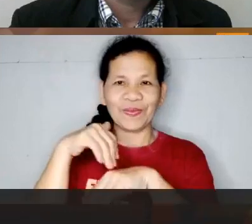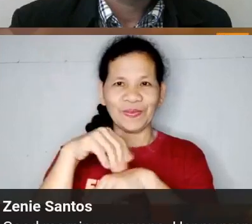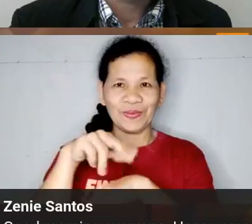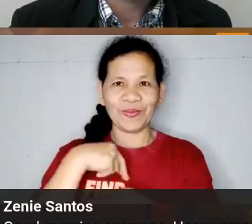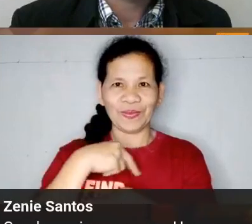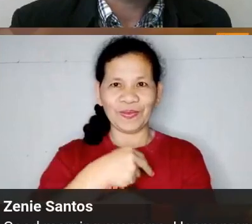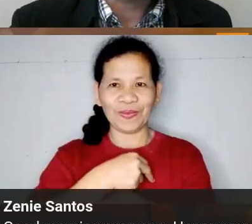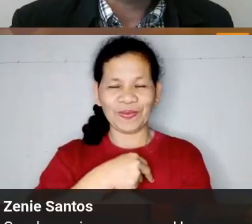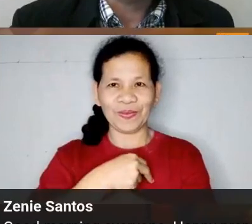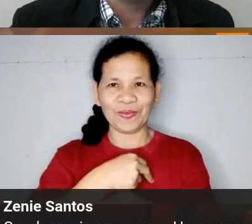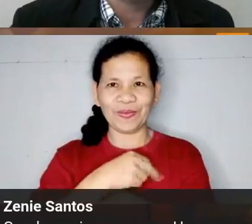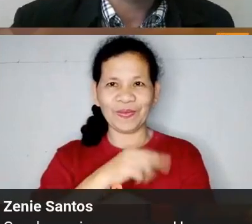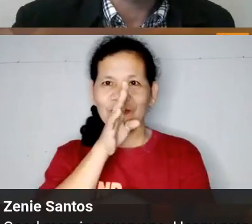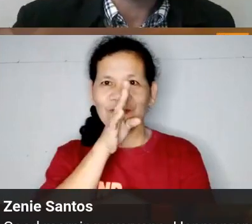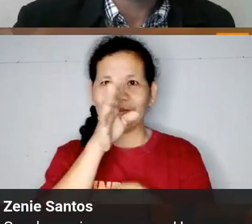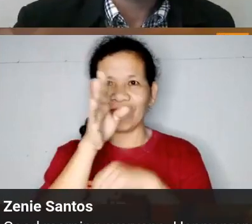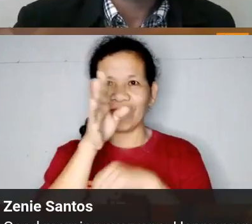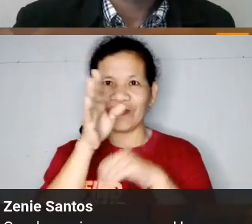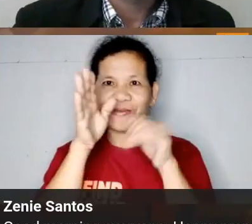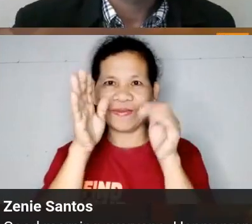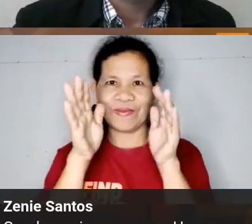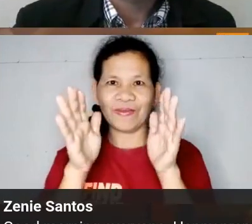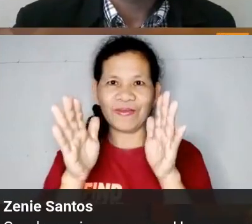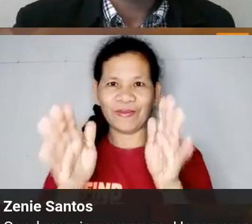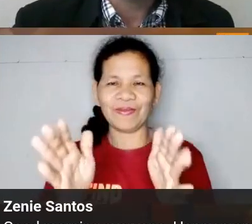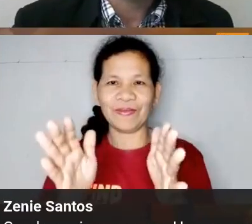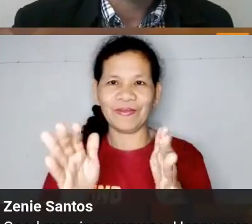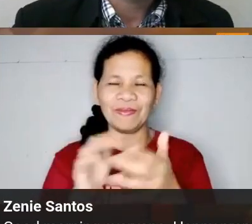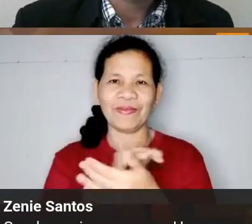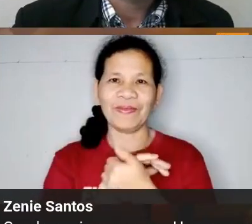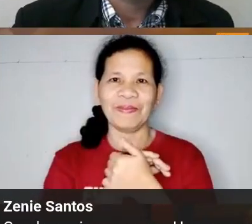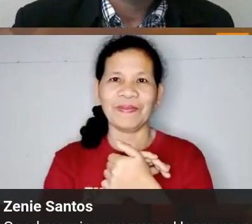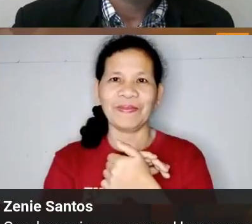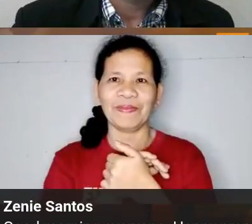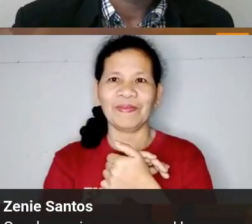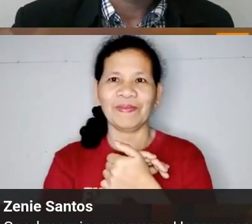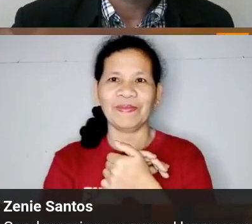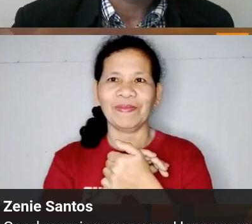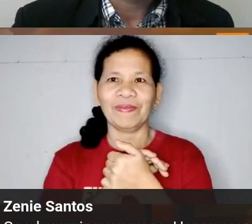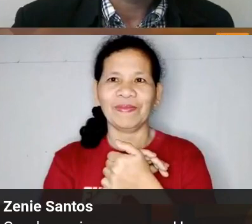siya, Pastor Jube? Andiyan na sila. Andiyan na siya.